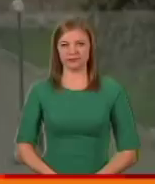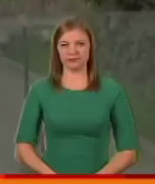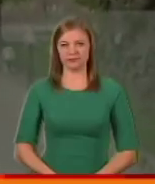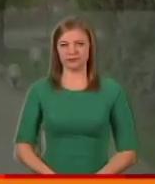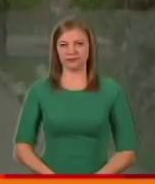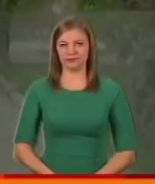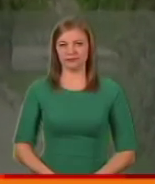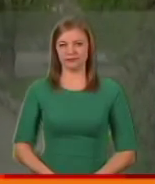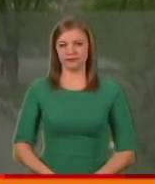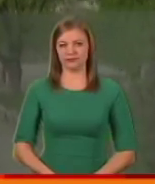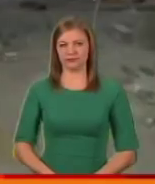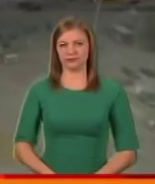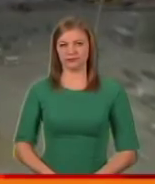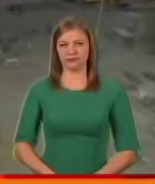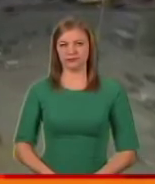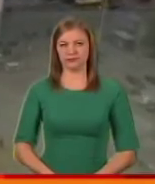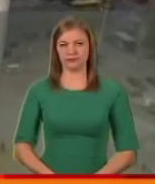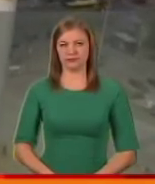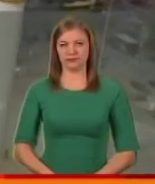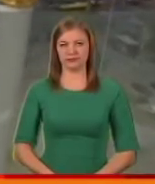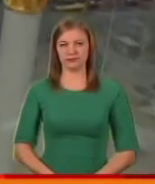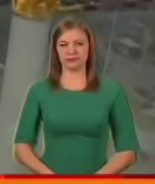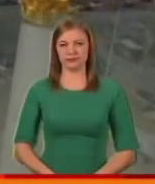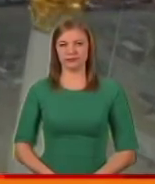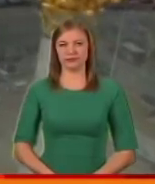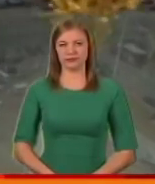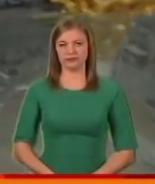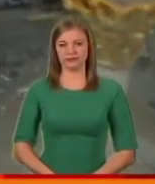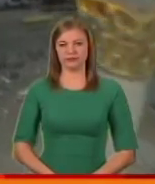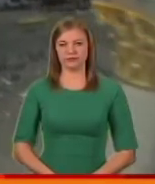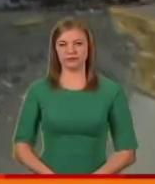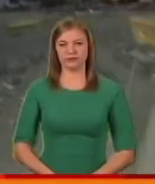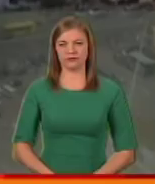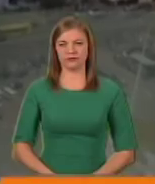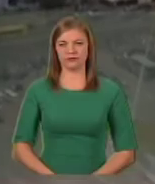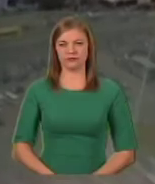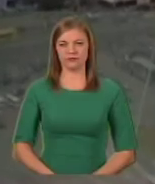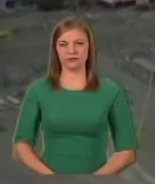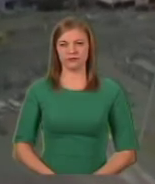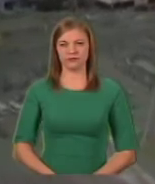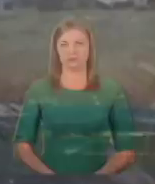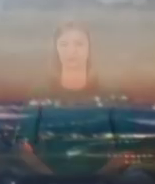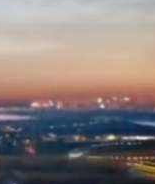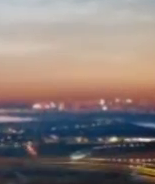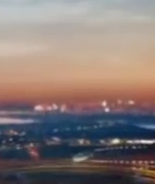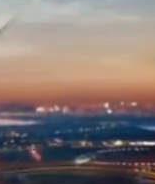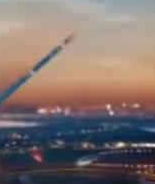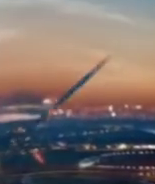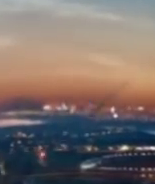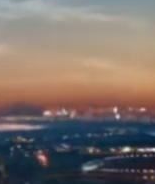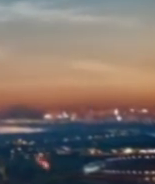Ярошенко, Олександр Аліфанов, Сергій Сивко, Андрій Шурін, Тетяна Висоцька та Карина Погоріленко. Програма «Вікна» СТБ.